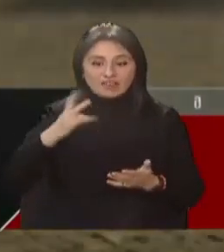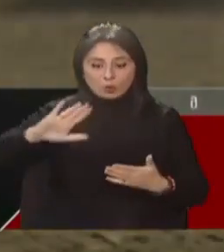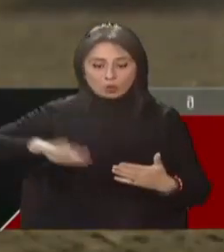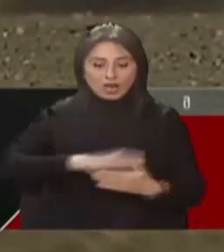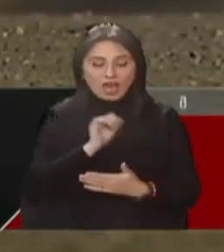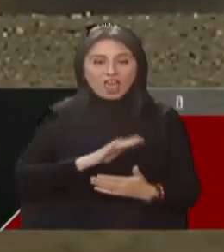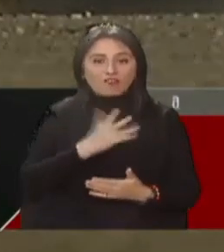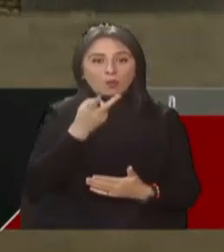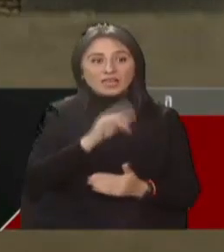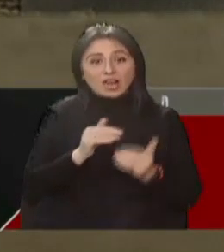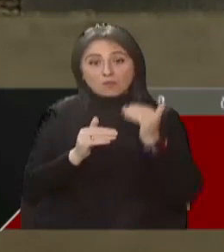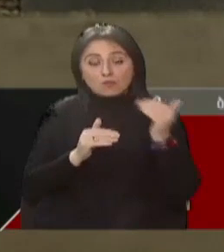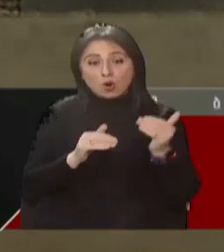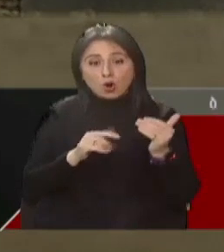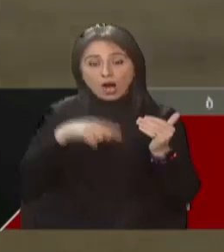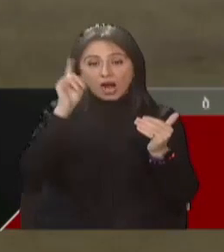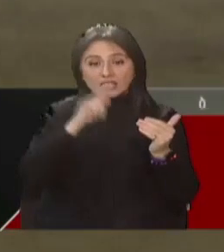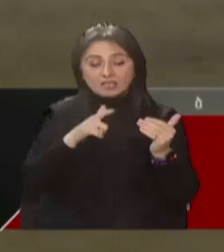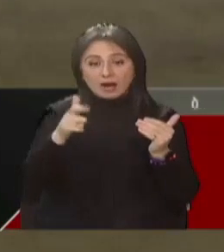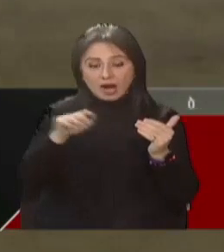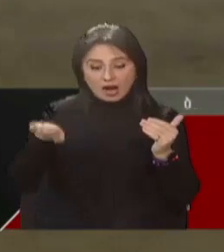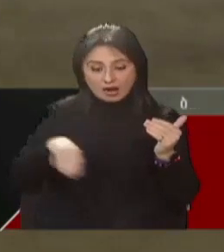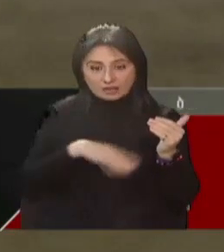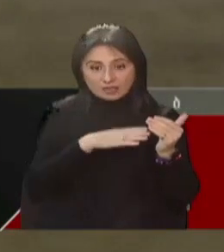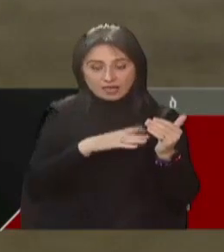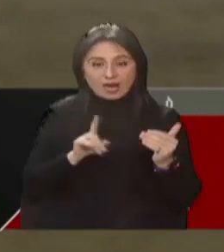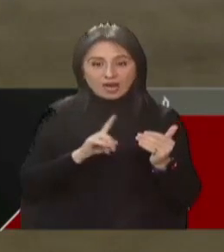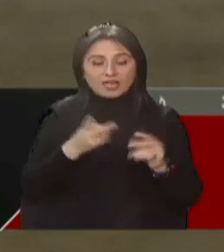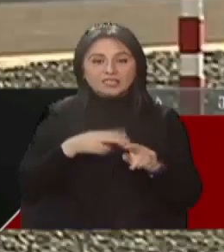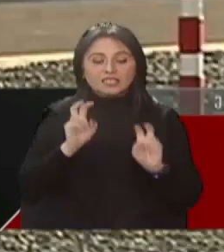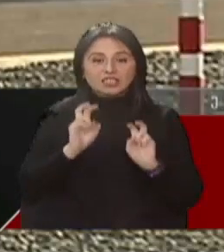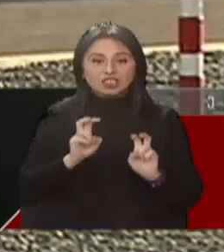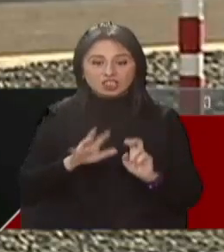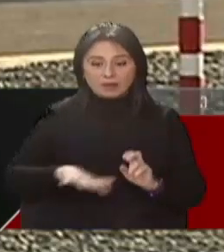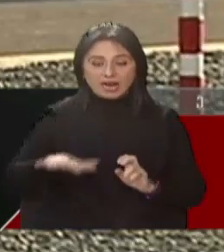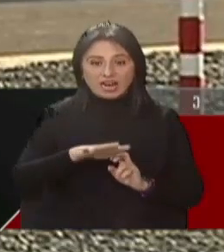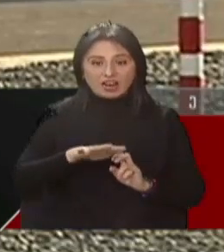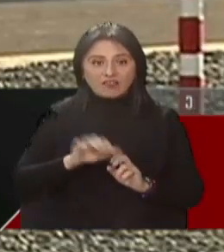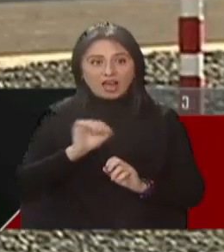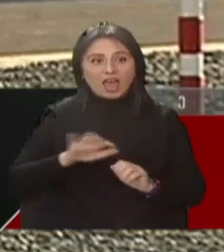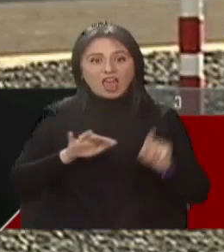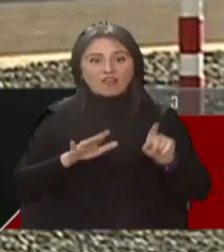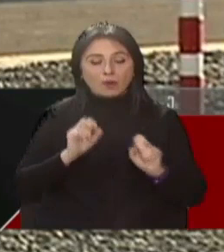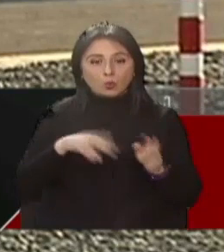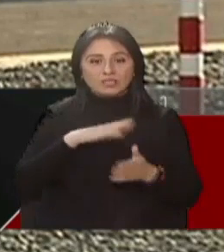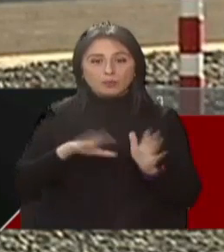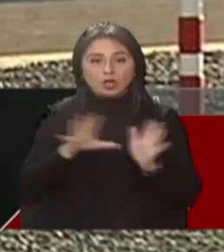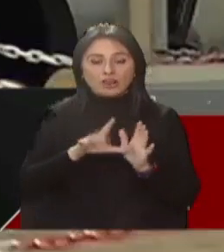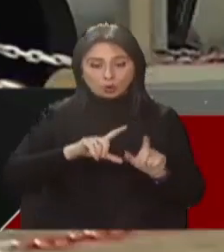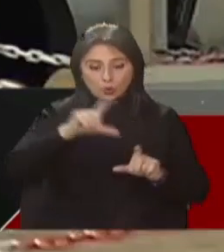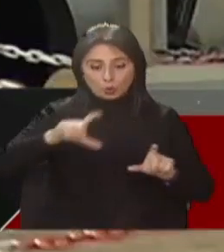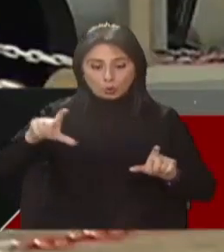გაიაროს ევროპისთვის განკუთვნილმა აზერბაიჯანულმა გაზმაც, რაც იმას ნიშნავს, რომ ქვეყანა დასავლეთის ენერგოუსაფრთხოების